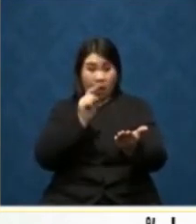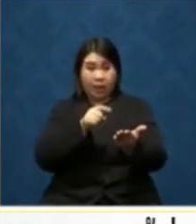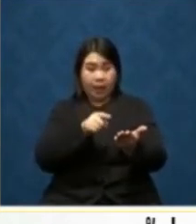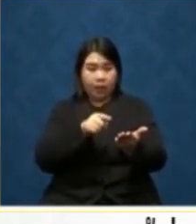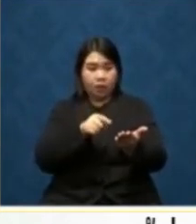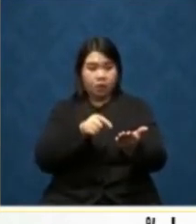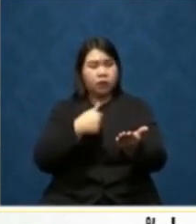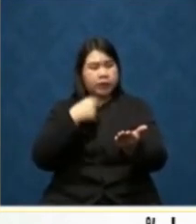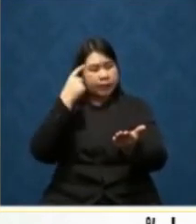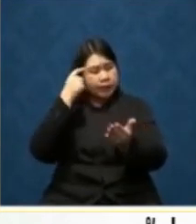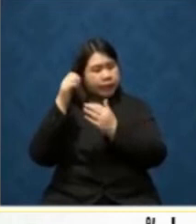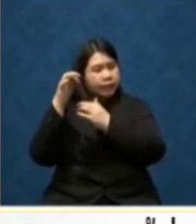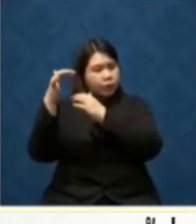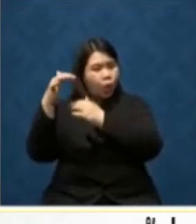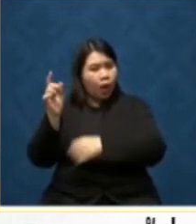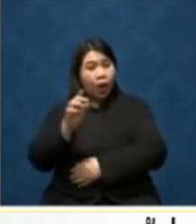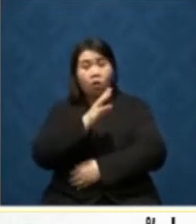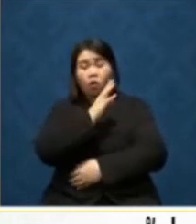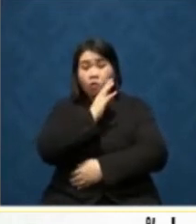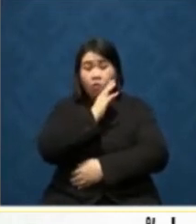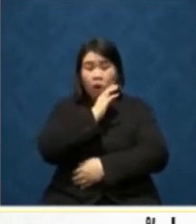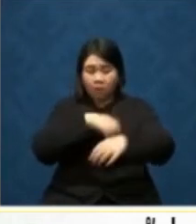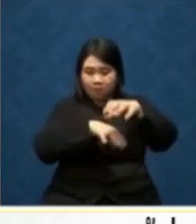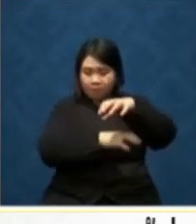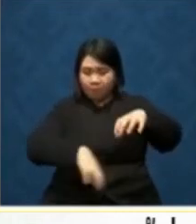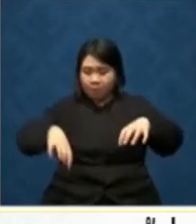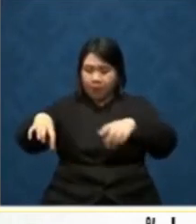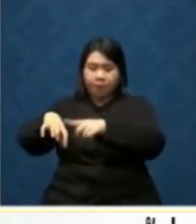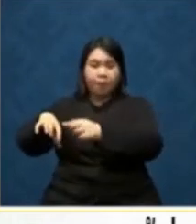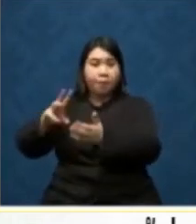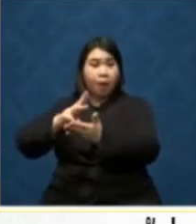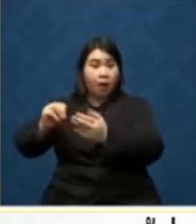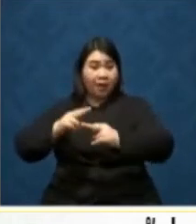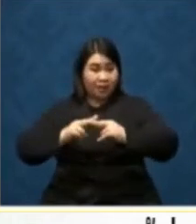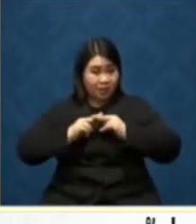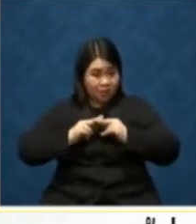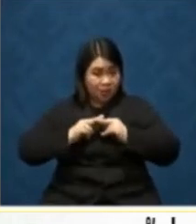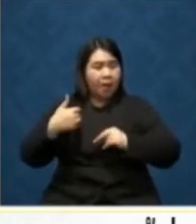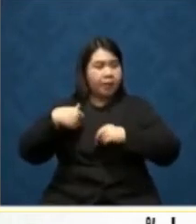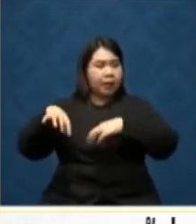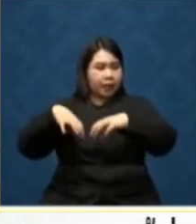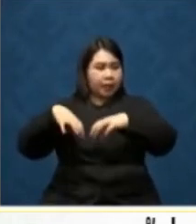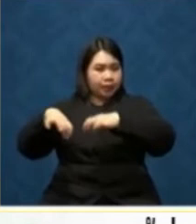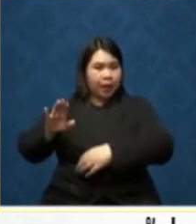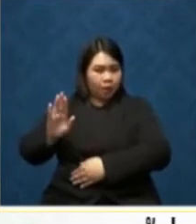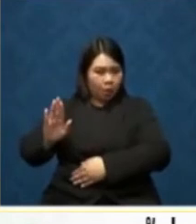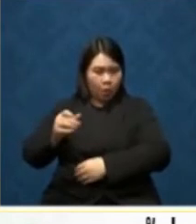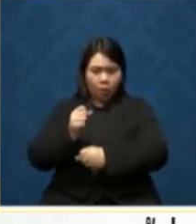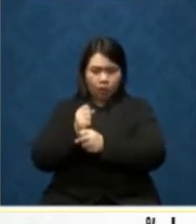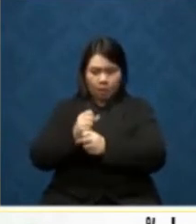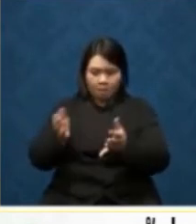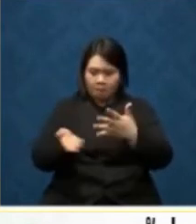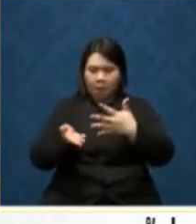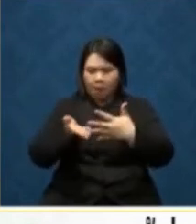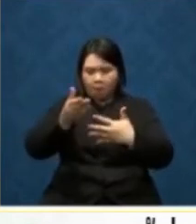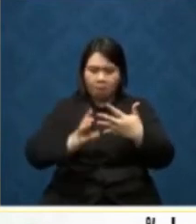าร ผมอานดูแล้ผมชอบในประเด็นี้เพราว่าในลักษณะแบบนี้ ผมก็ยังหวงว่า ถ้าแตกออก